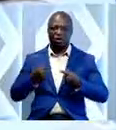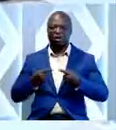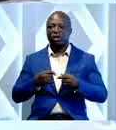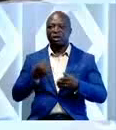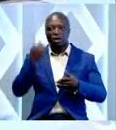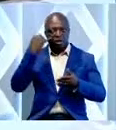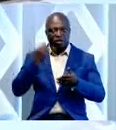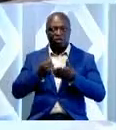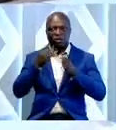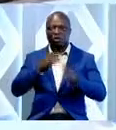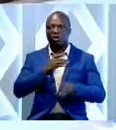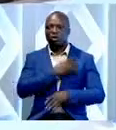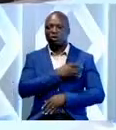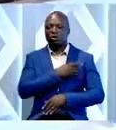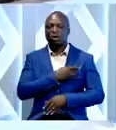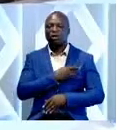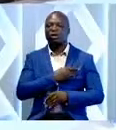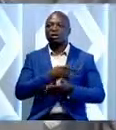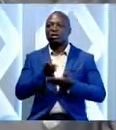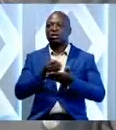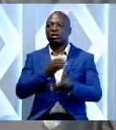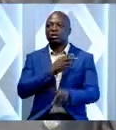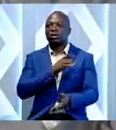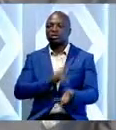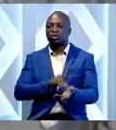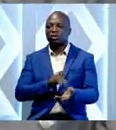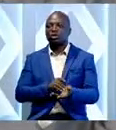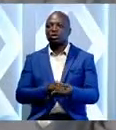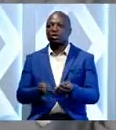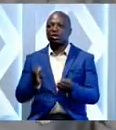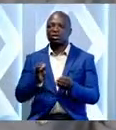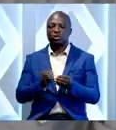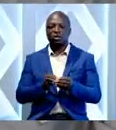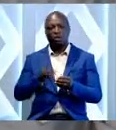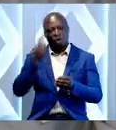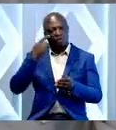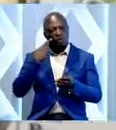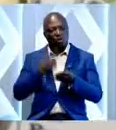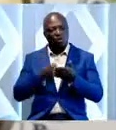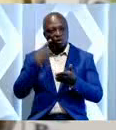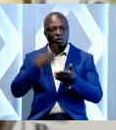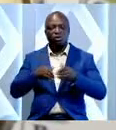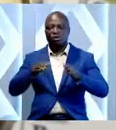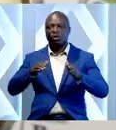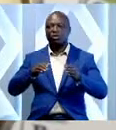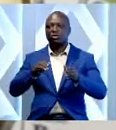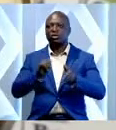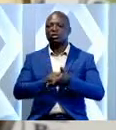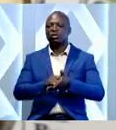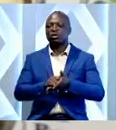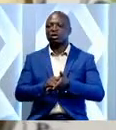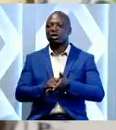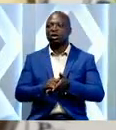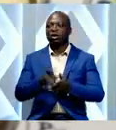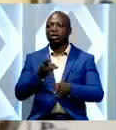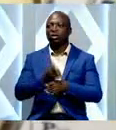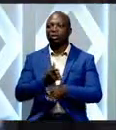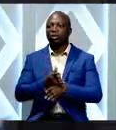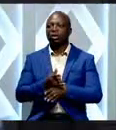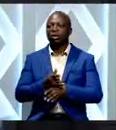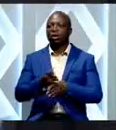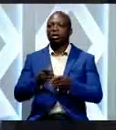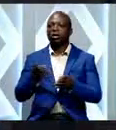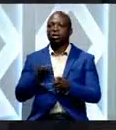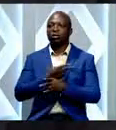des douanes et agents de santé sont mis à contribution pour le contrôle du commerce du mercure élémentaire et les produits qui